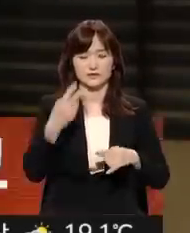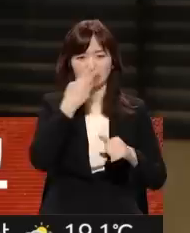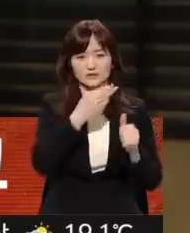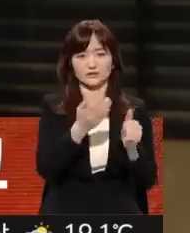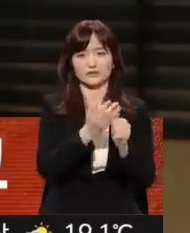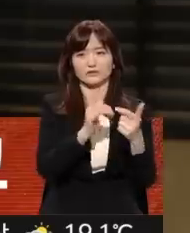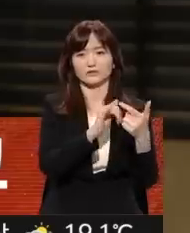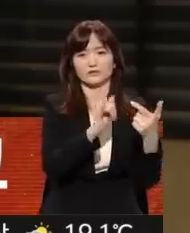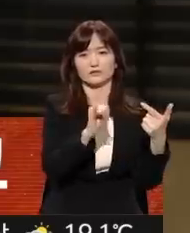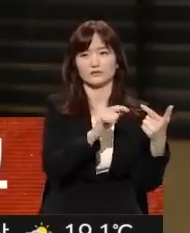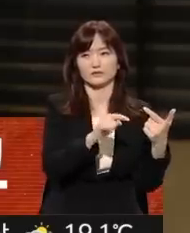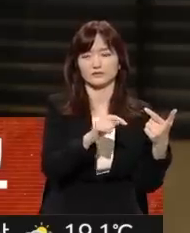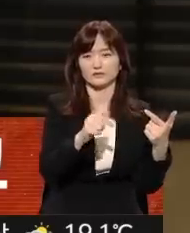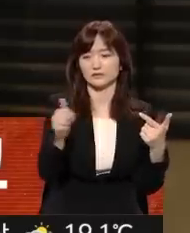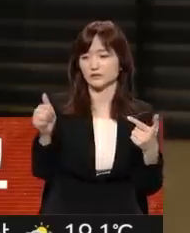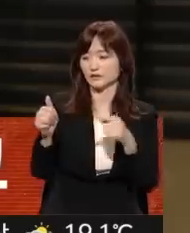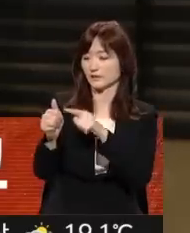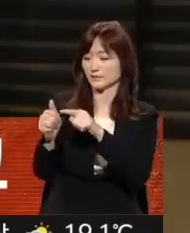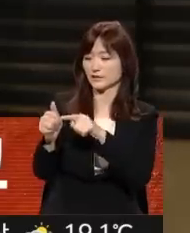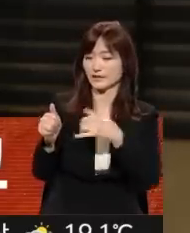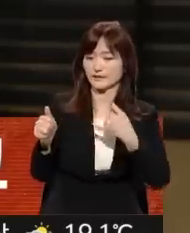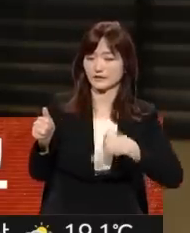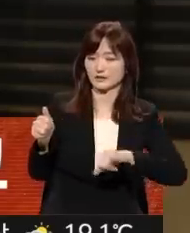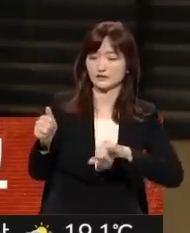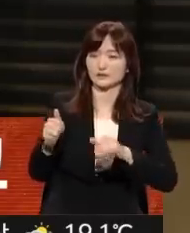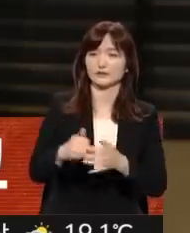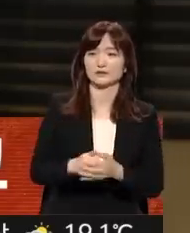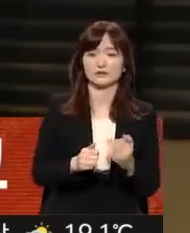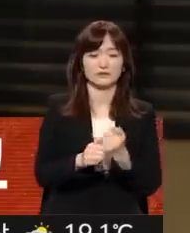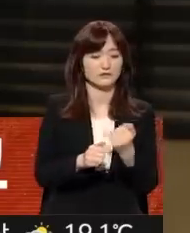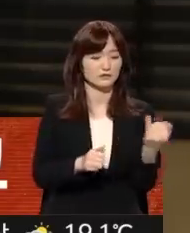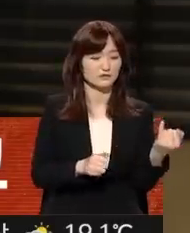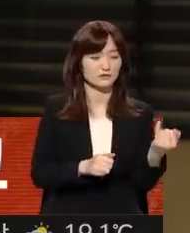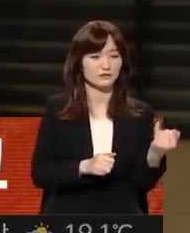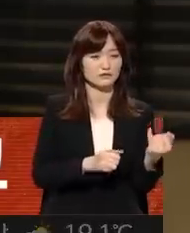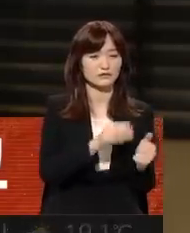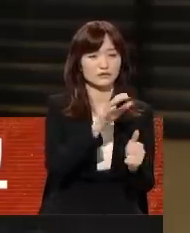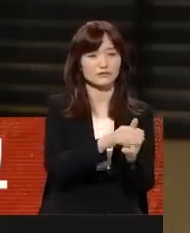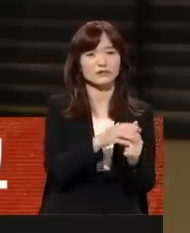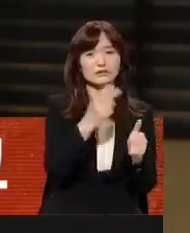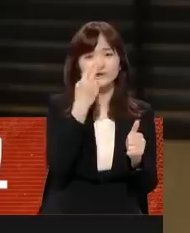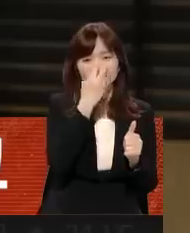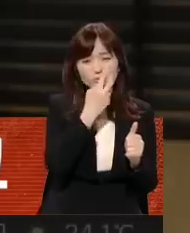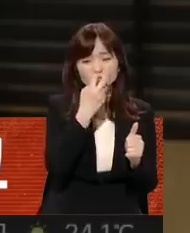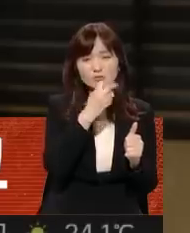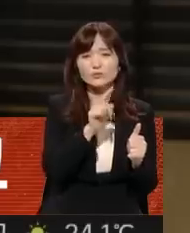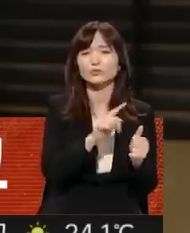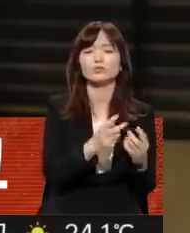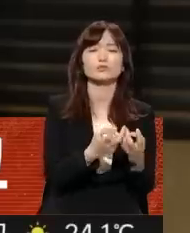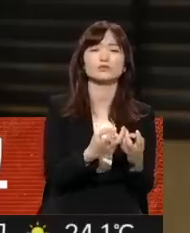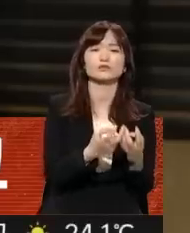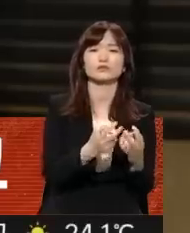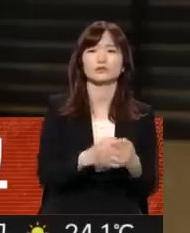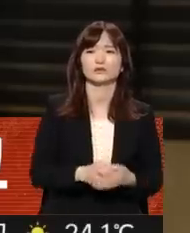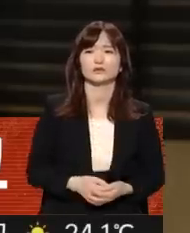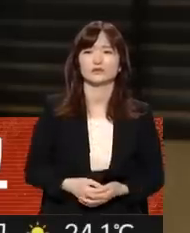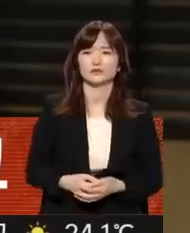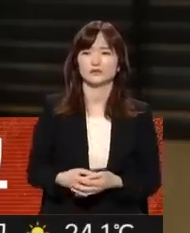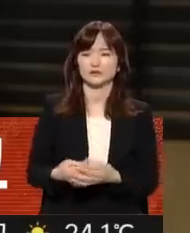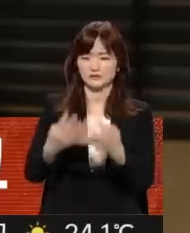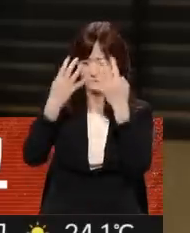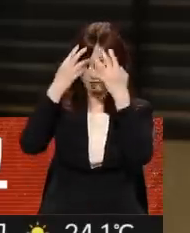다 이 남자의 아이들이잖아요. 예, 예, 예. 이 아내가 다 좀 보고 있어요. 어떻게 봅니까 다. 그렇죠. 그래서 2년이라는